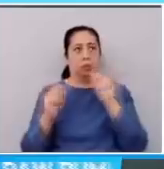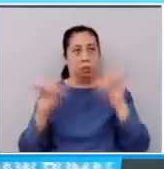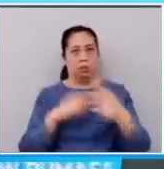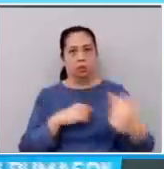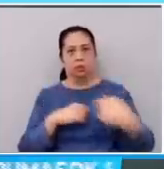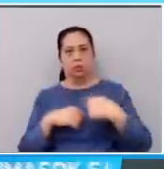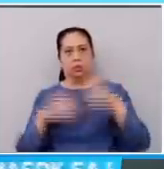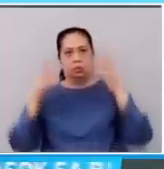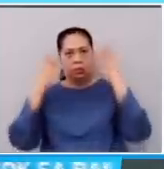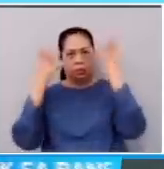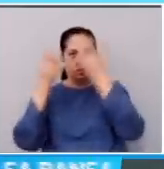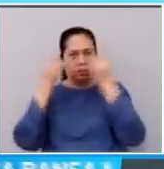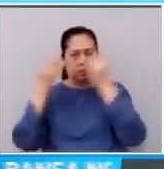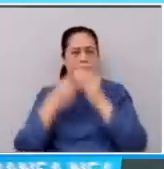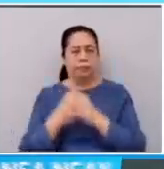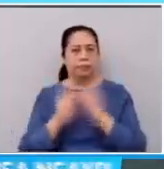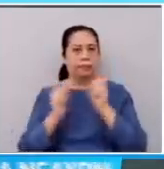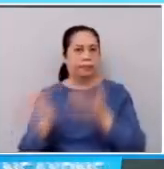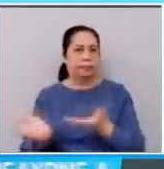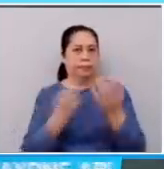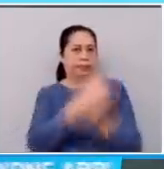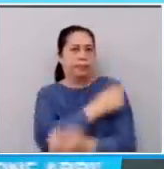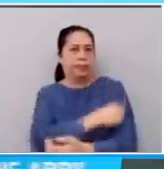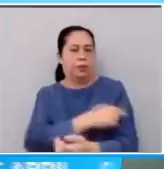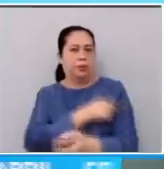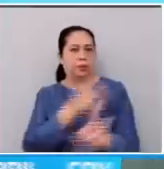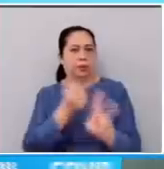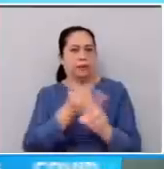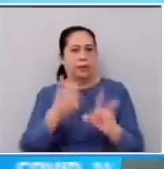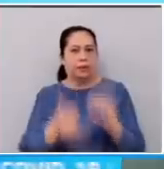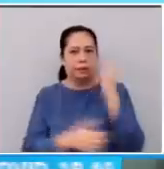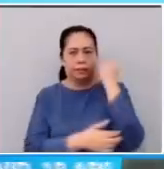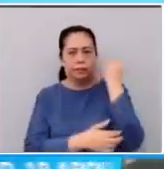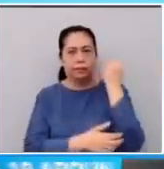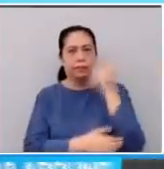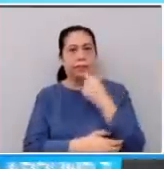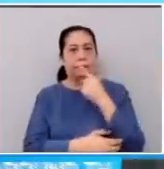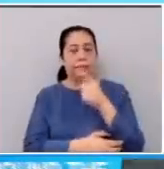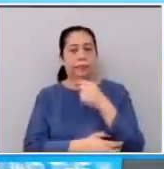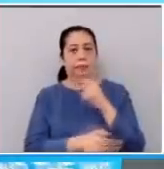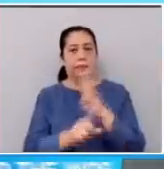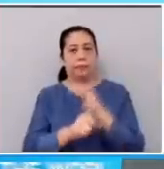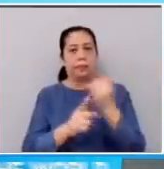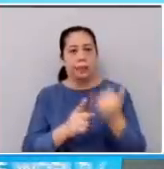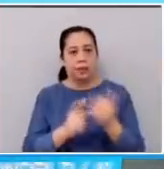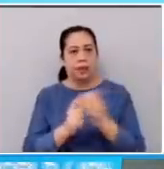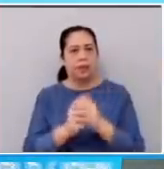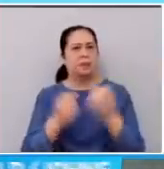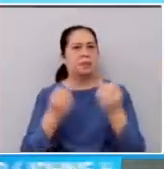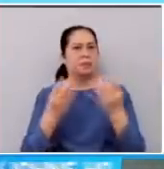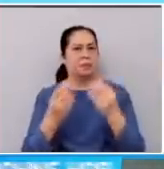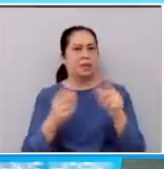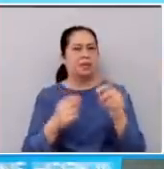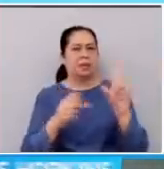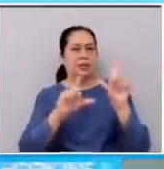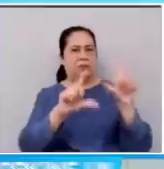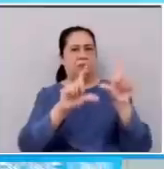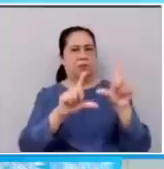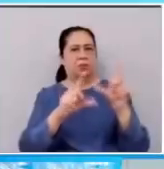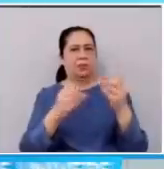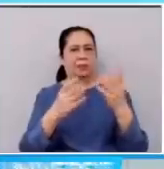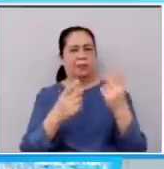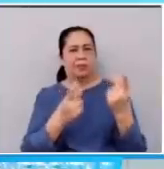niya. Isinugod sa ospital ng biktimang si Jefferson Denoso. Ayon pa sa barangay, marami na raw asunto ang suspect sa kanilang